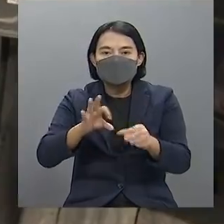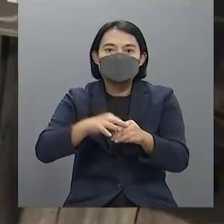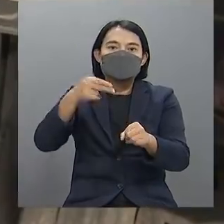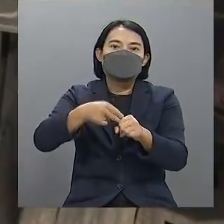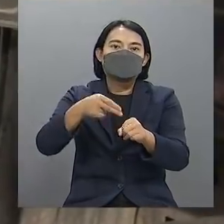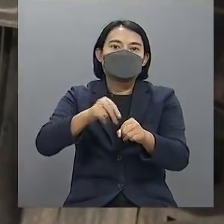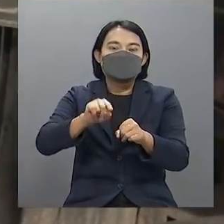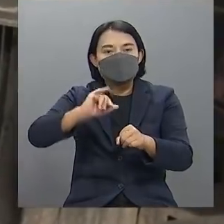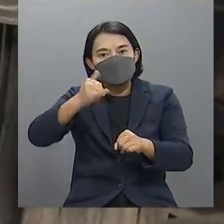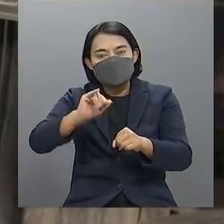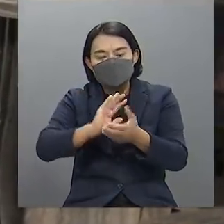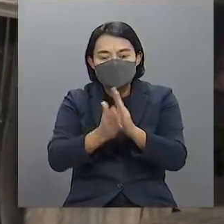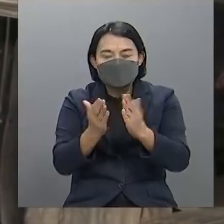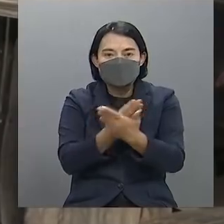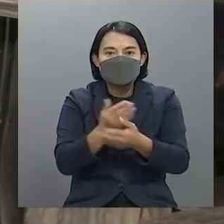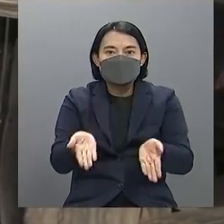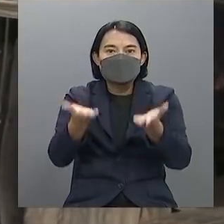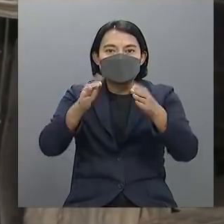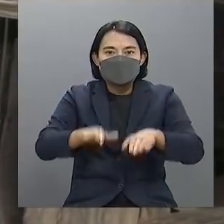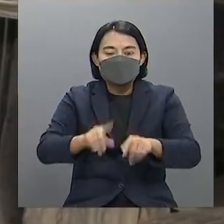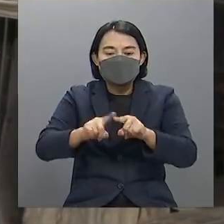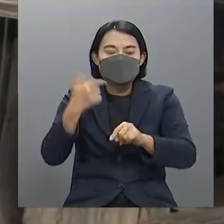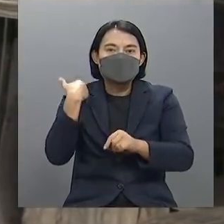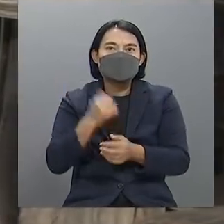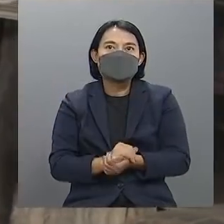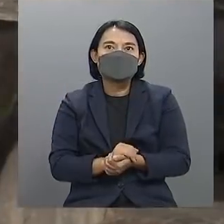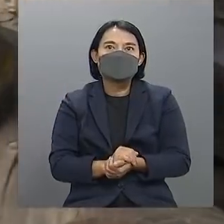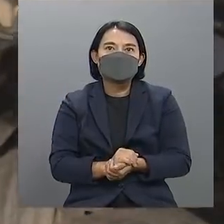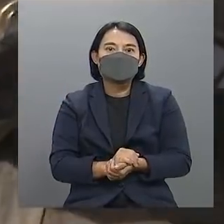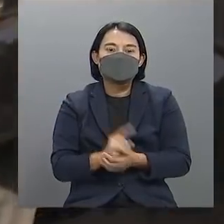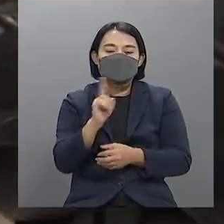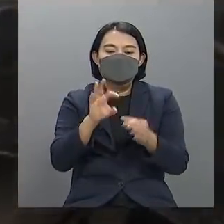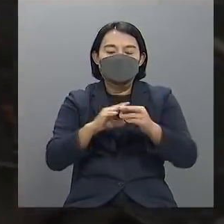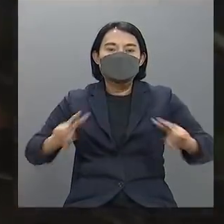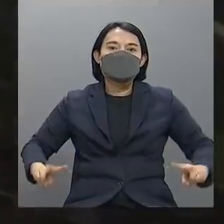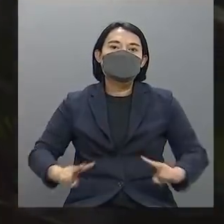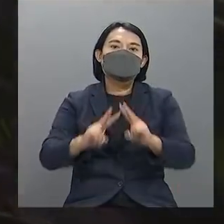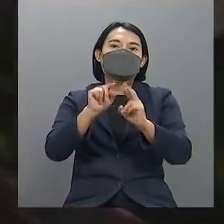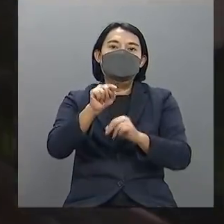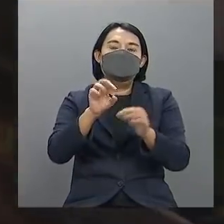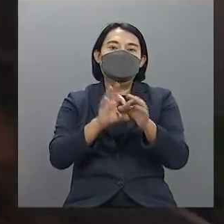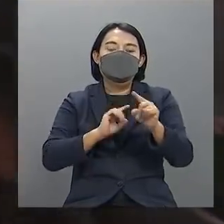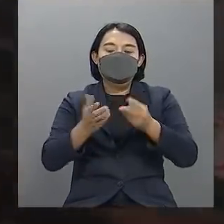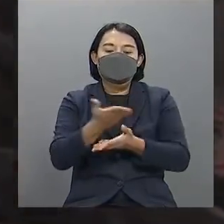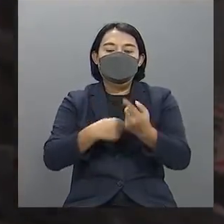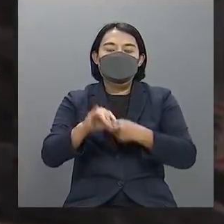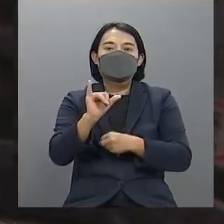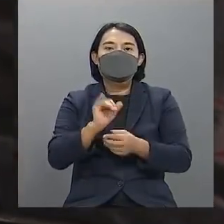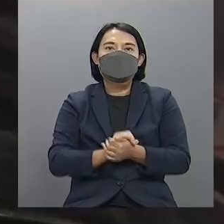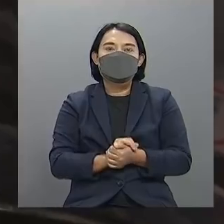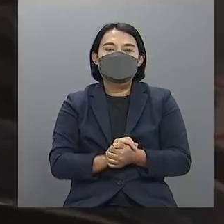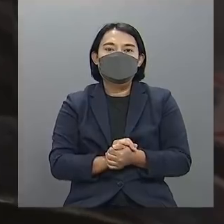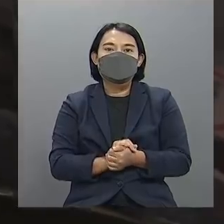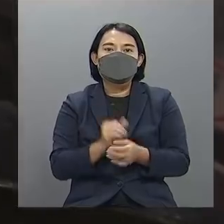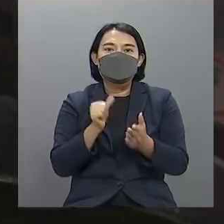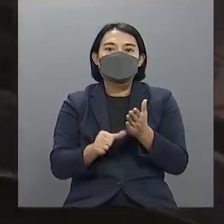างหนักนะคะตอนนี้กระทรวงการคลังยอมรับว่ายังไม่ได้หารือถึงข้อเสนอของกระทรวงพลังงานเรื่องการลดภาษีสรรพสามิตน้